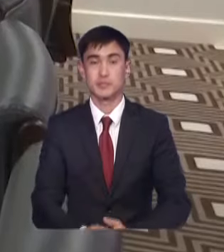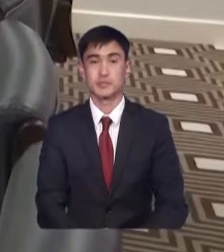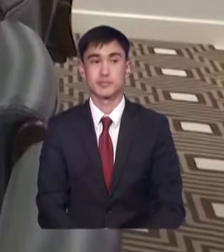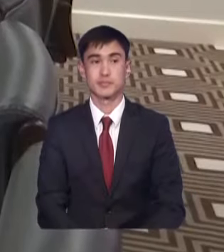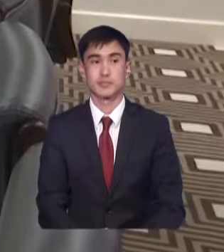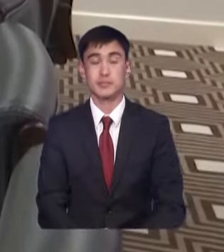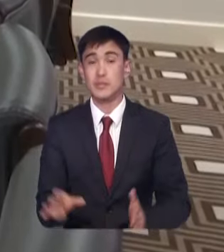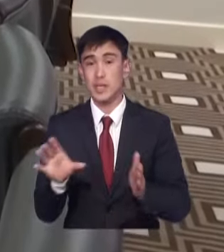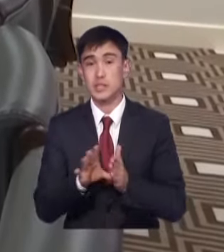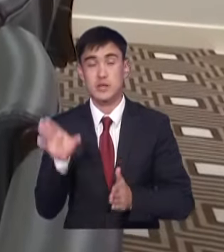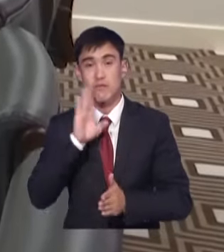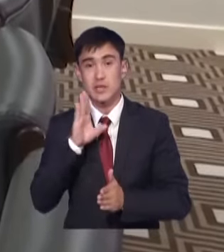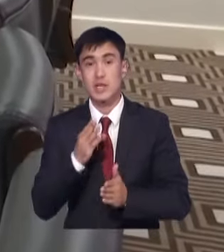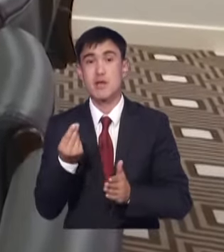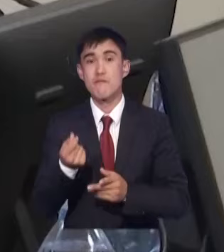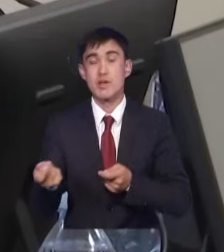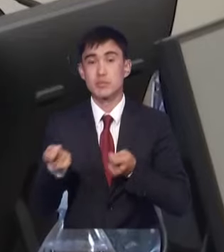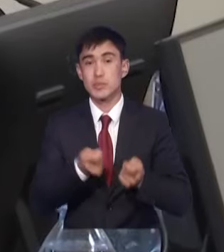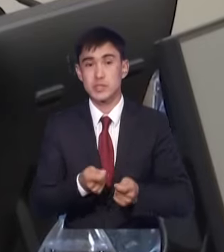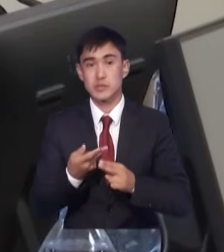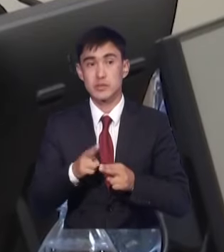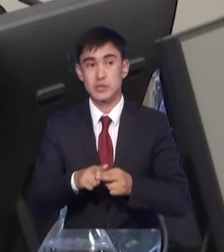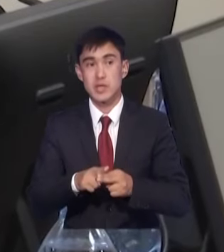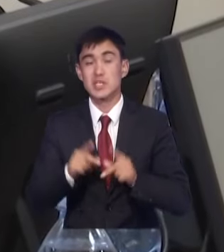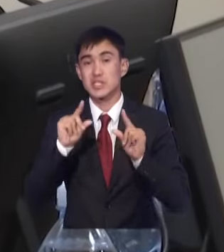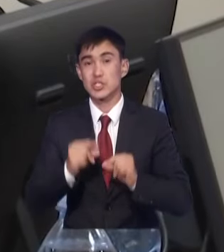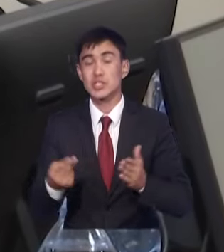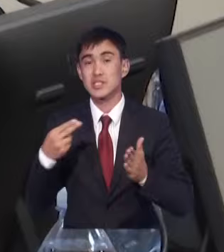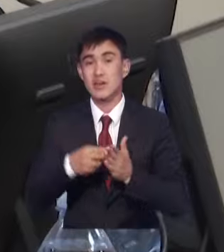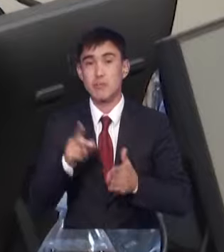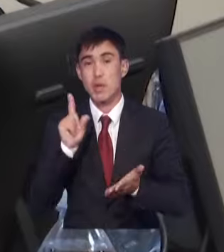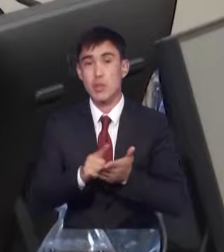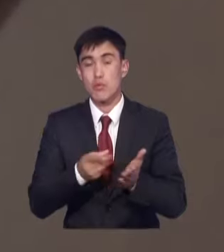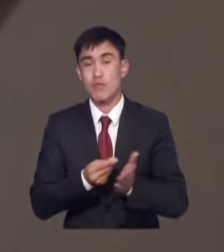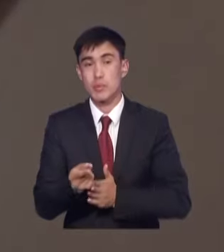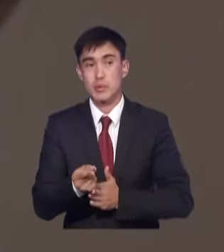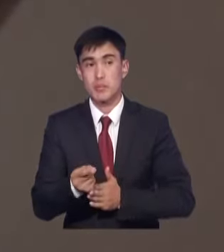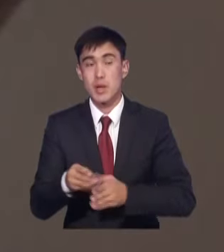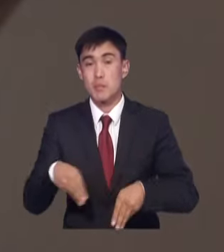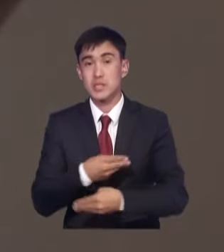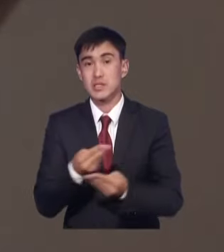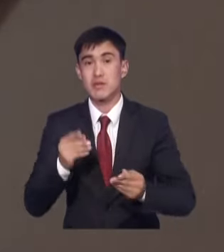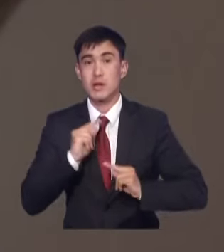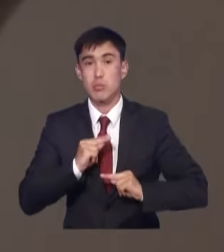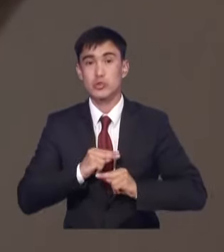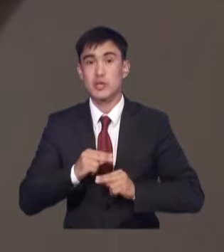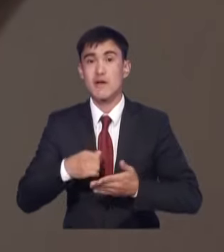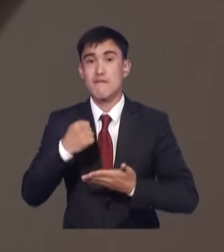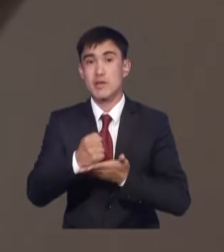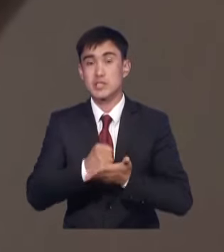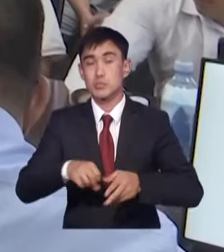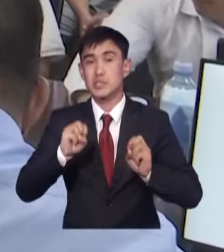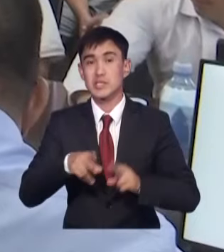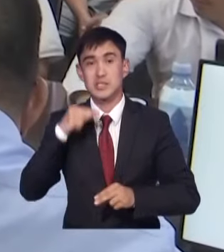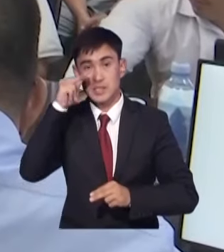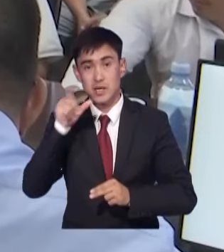кроме электричества и воды инвесторы из поднебесной подняли вопрос и по снижению ставки по налоговым выплатам а также предоставление рабочих виз для специалистов из